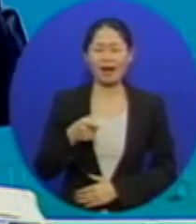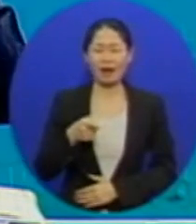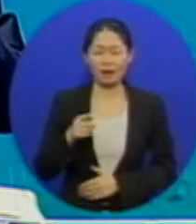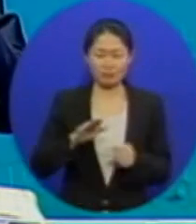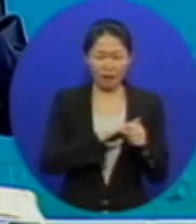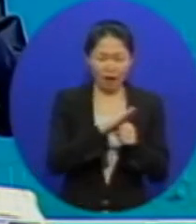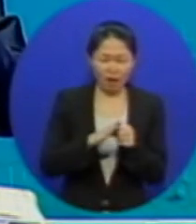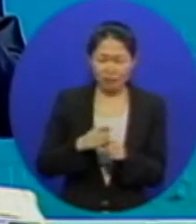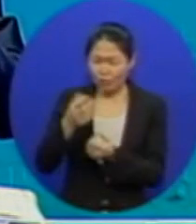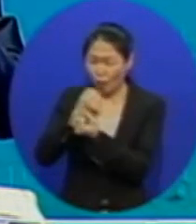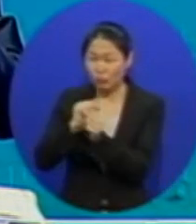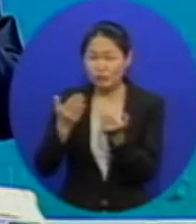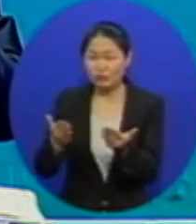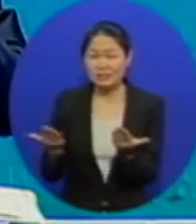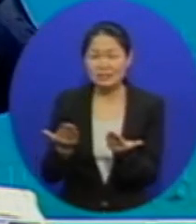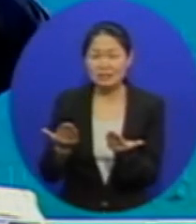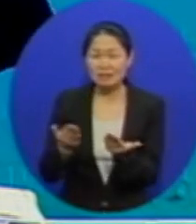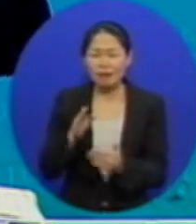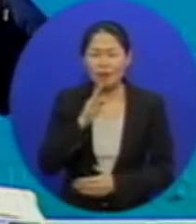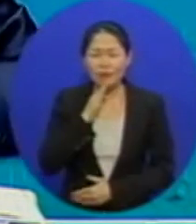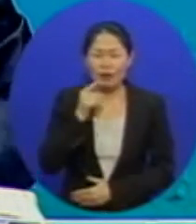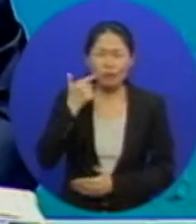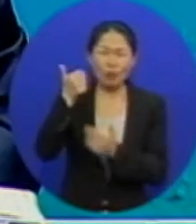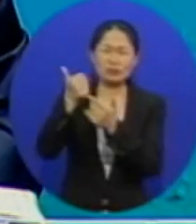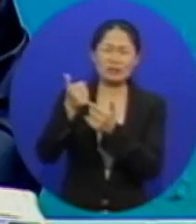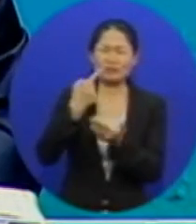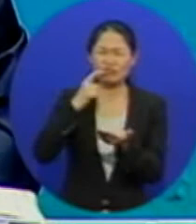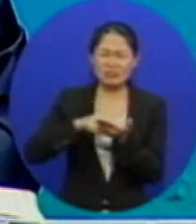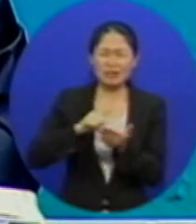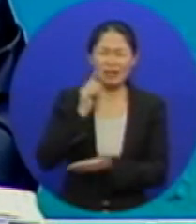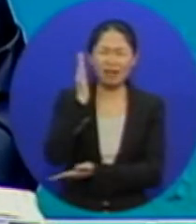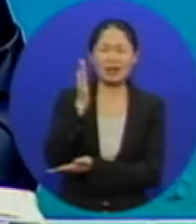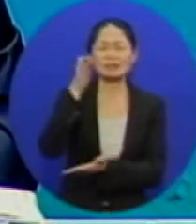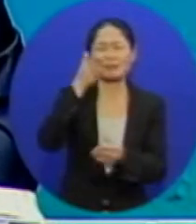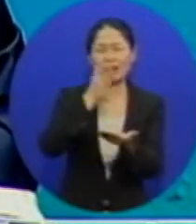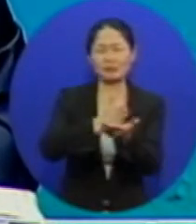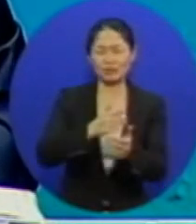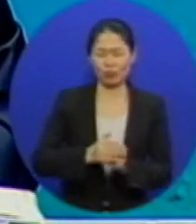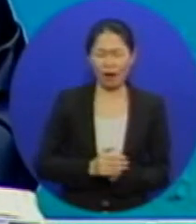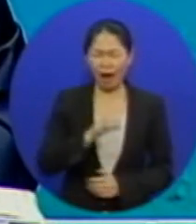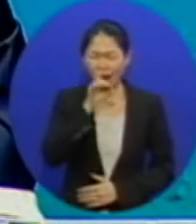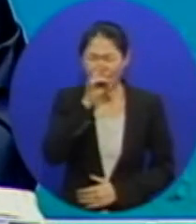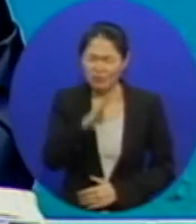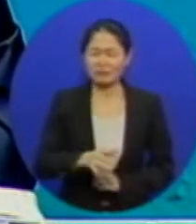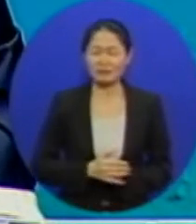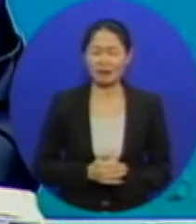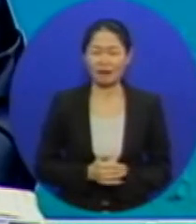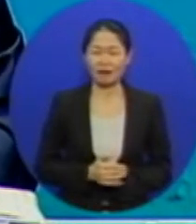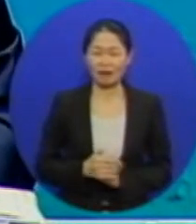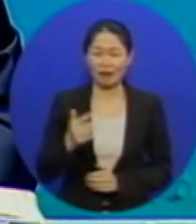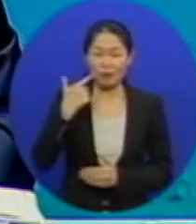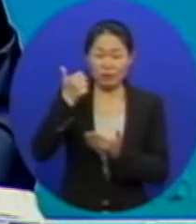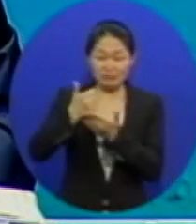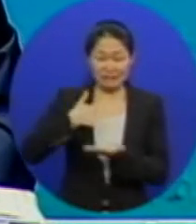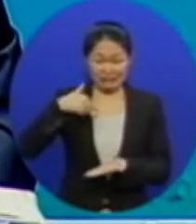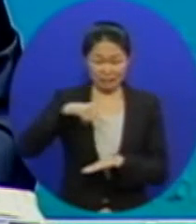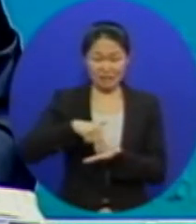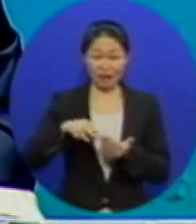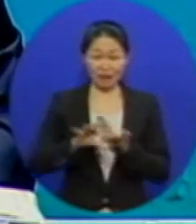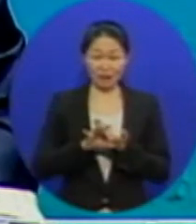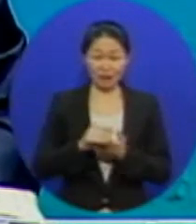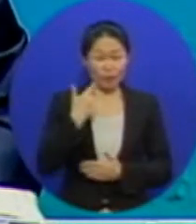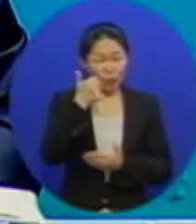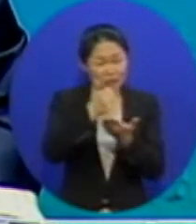사랑하고 용서하는 거 그 목사님의 너무 쉽게 이야기하지 마십시오 안됩니다 목사님이 제 형편 이라고 한다면